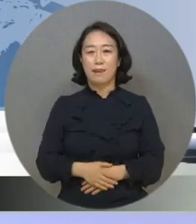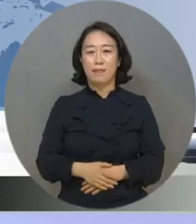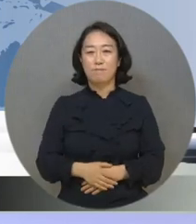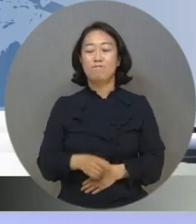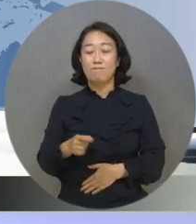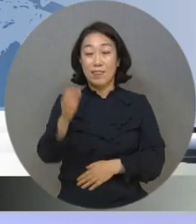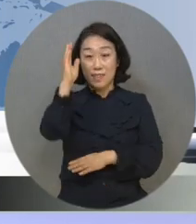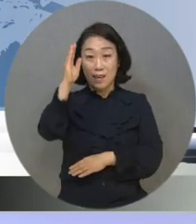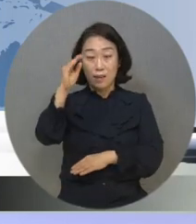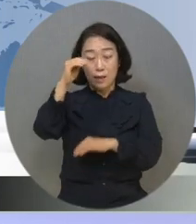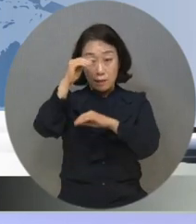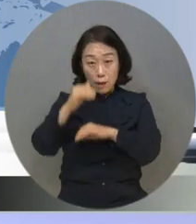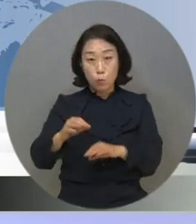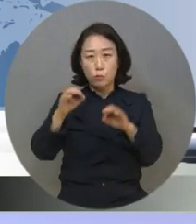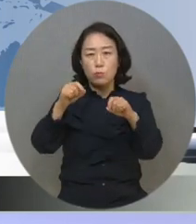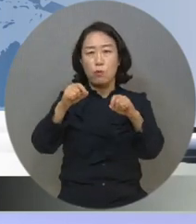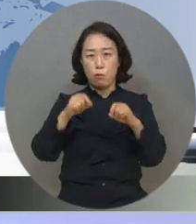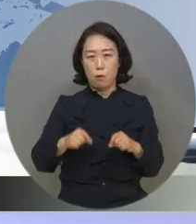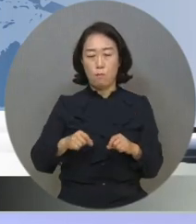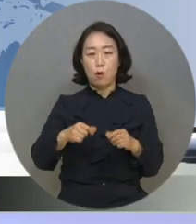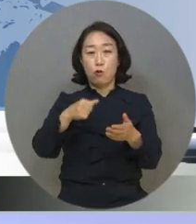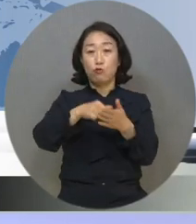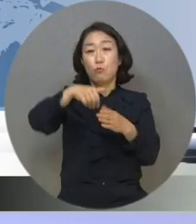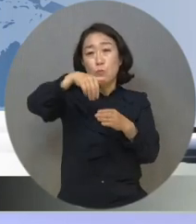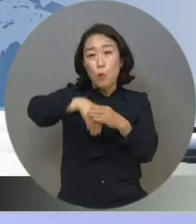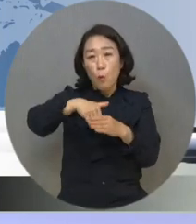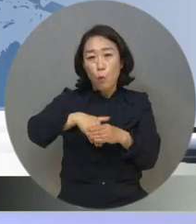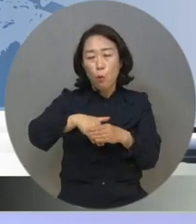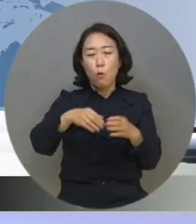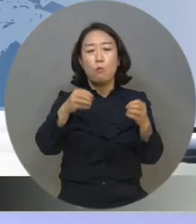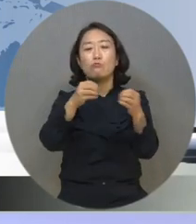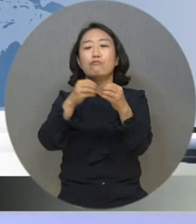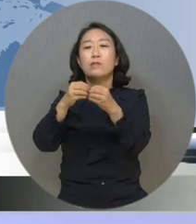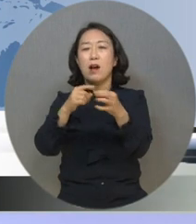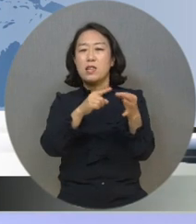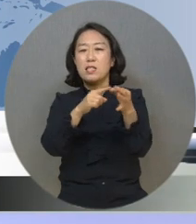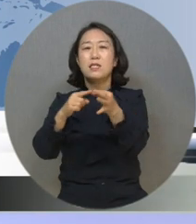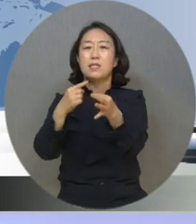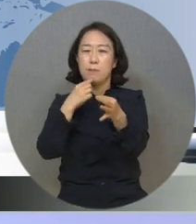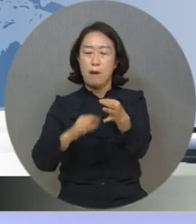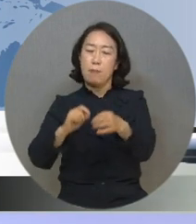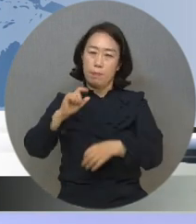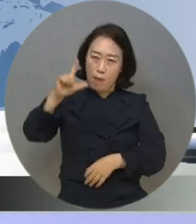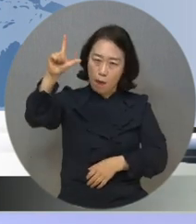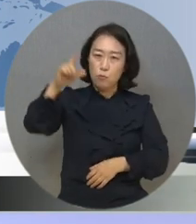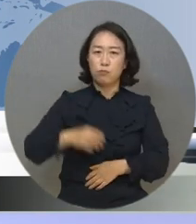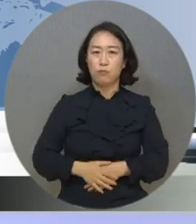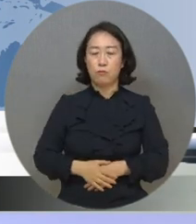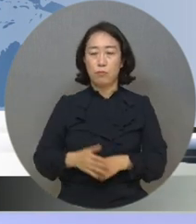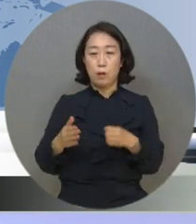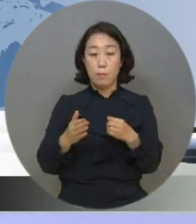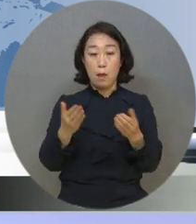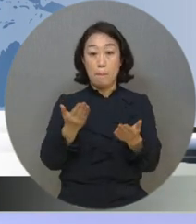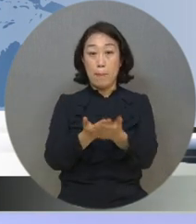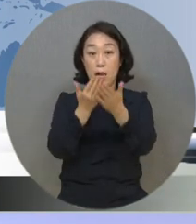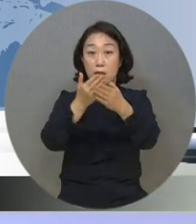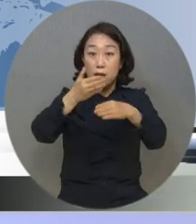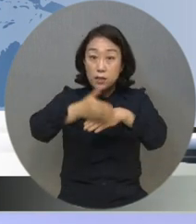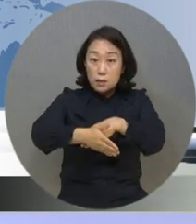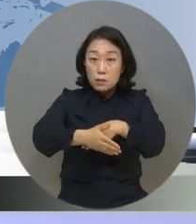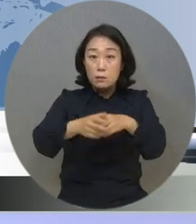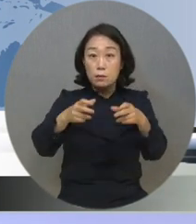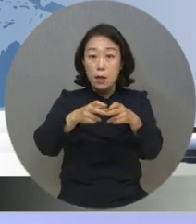앞선 이야기처럼 우리나라의 선거 투표용지는 글로만 작성되어 있는 경우가 대부분인데요. 이 발달장애가 있는